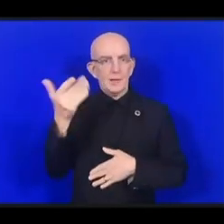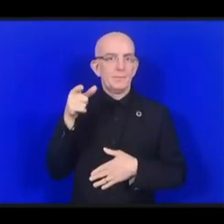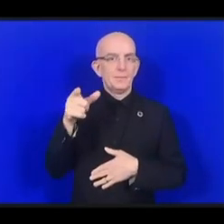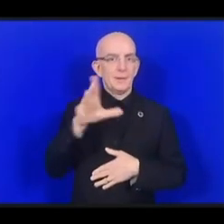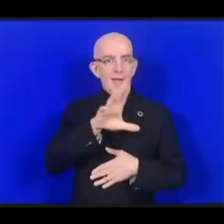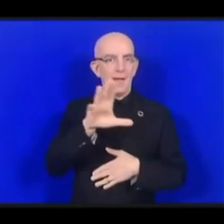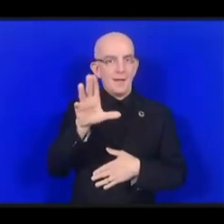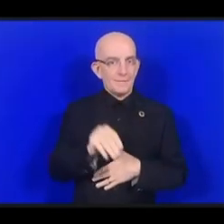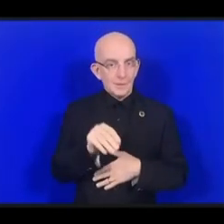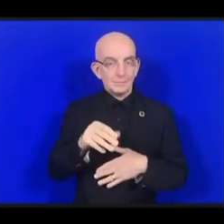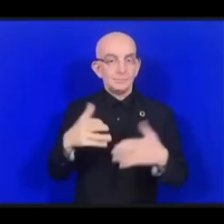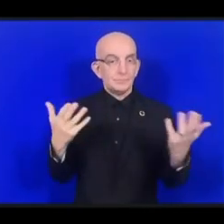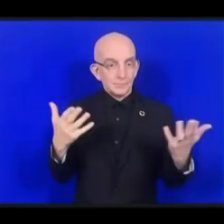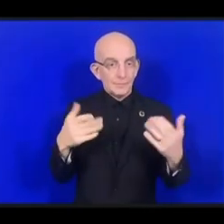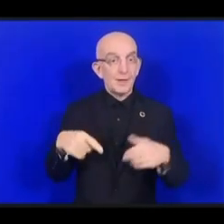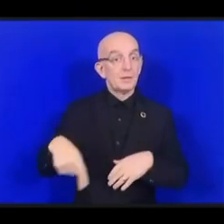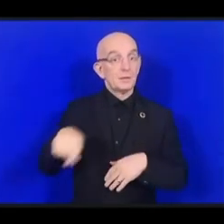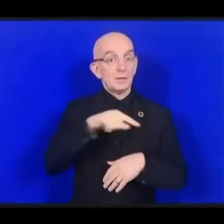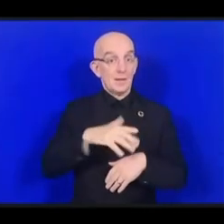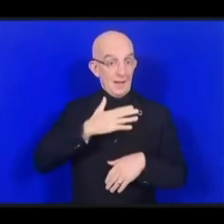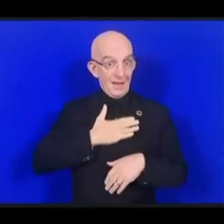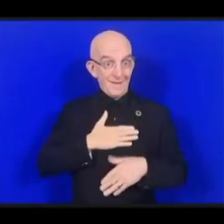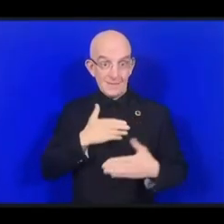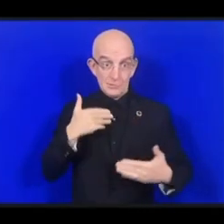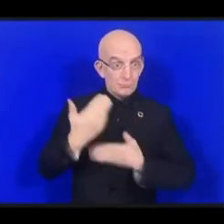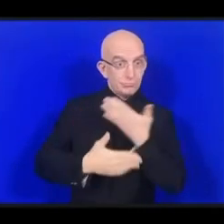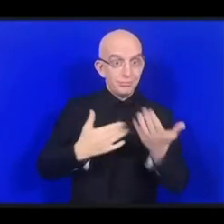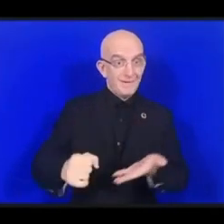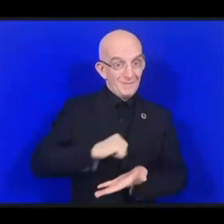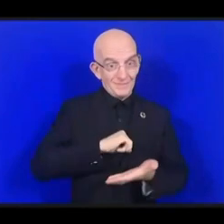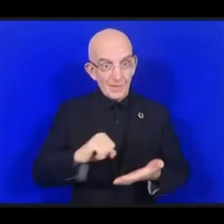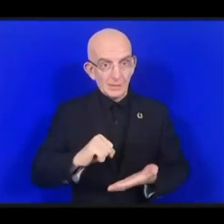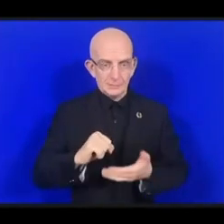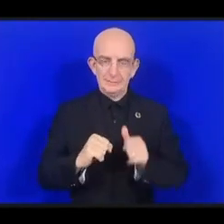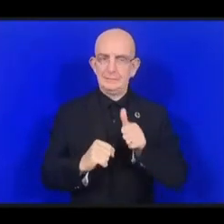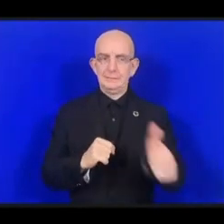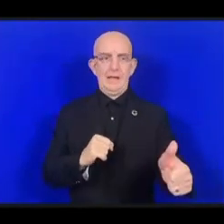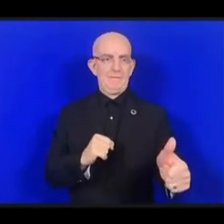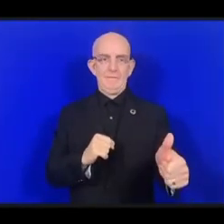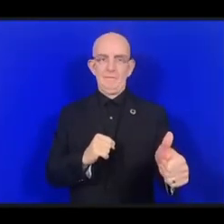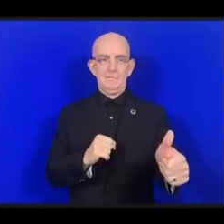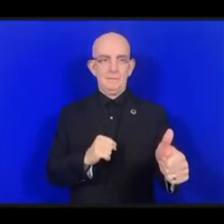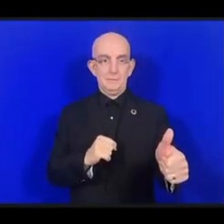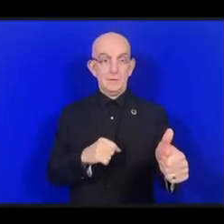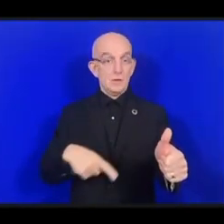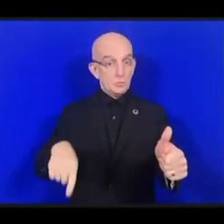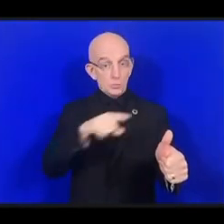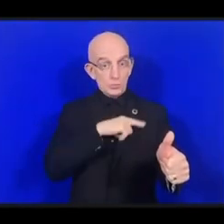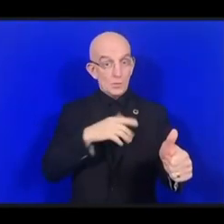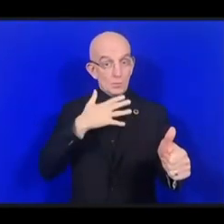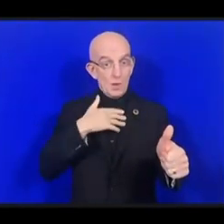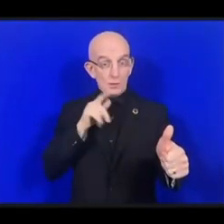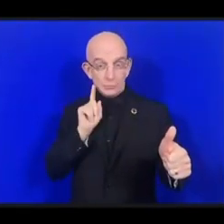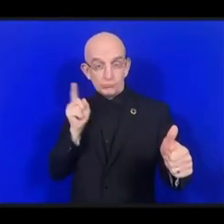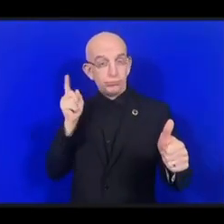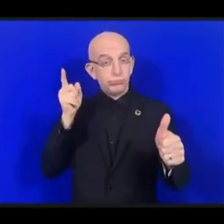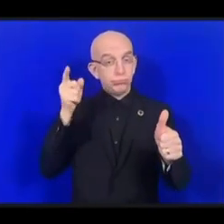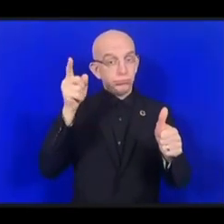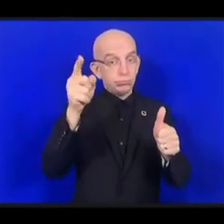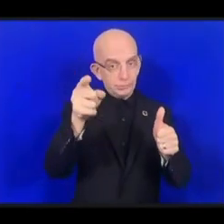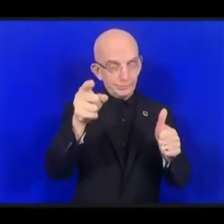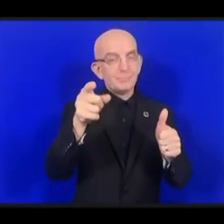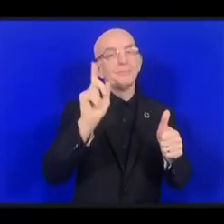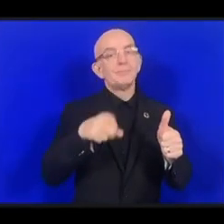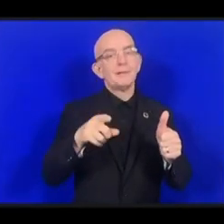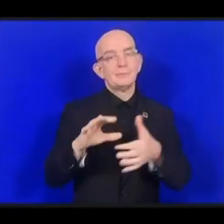たいのであれば1人で行きなさいもしえ遠くに行きたいと遠くに行きたい場合は皆多くの人と一緒に